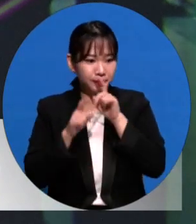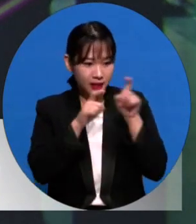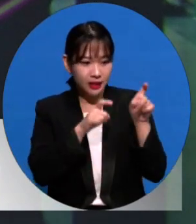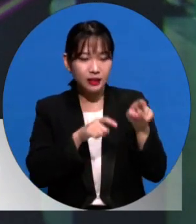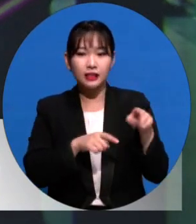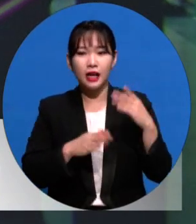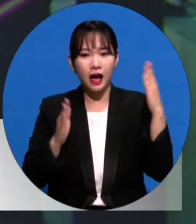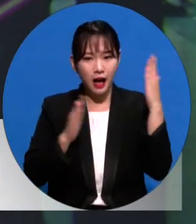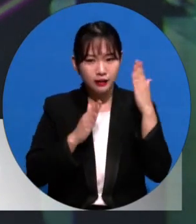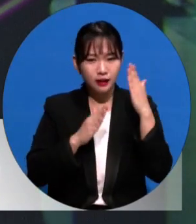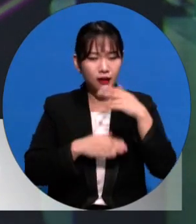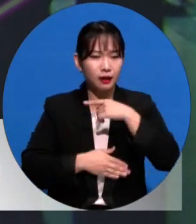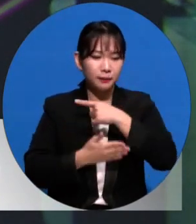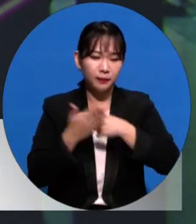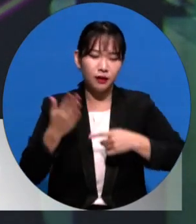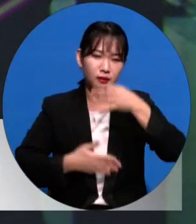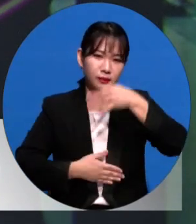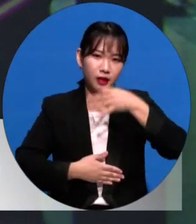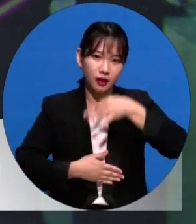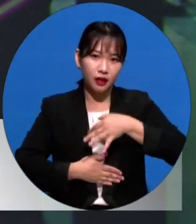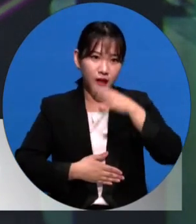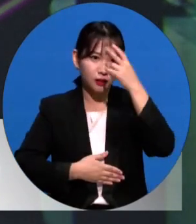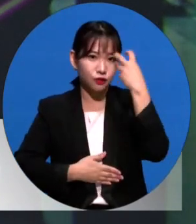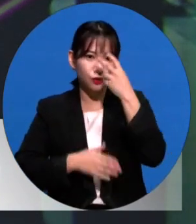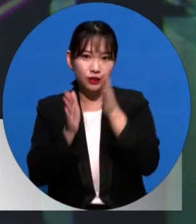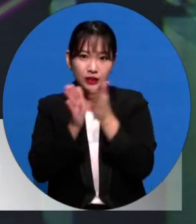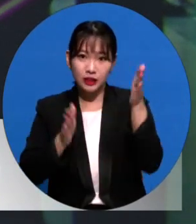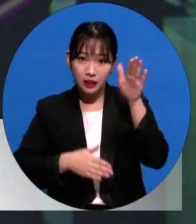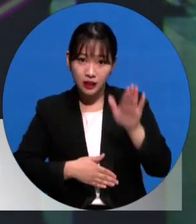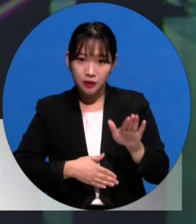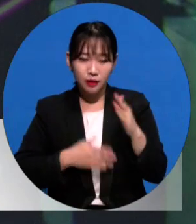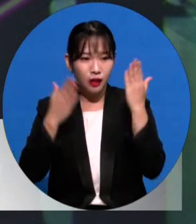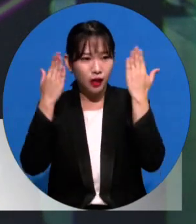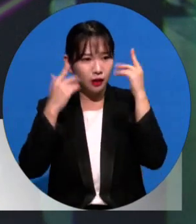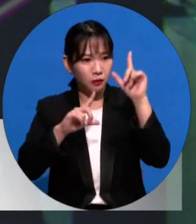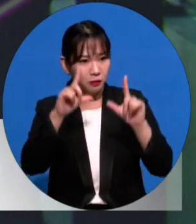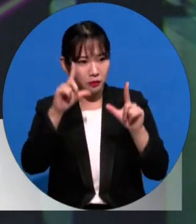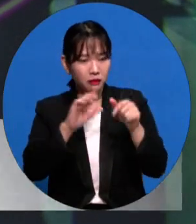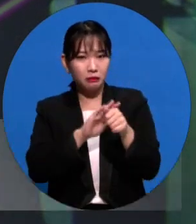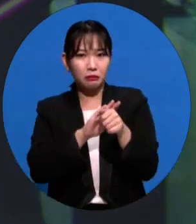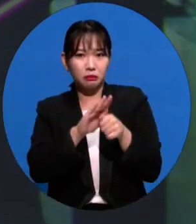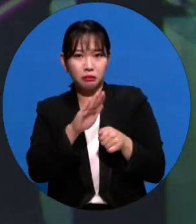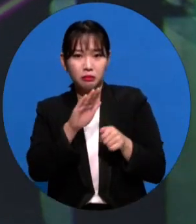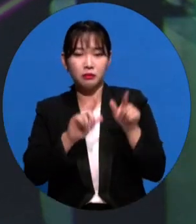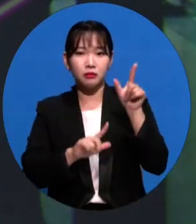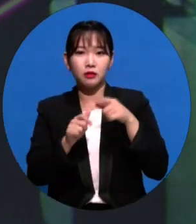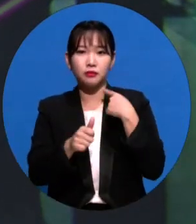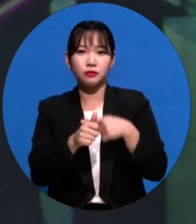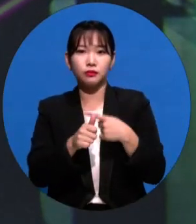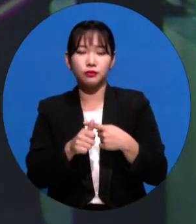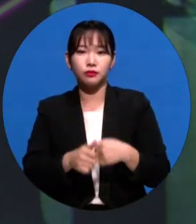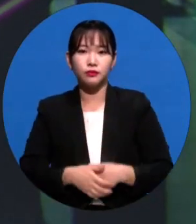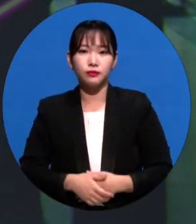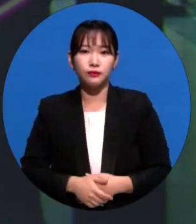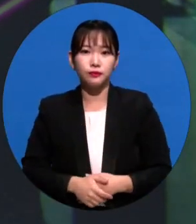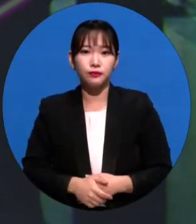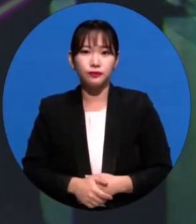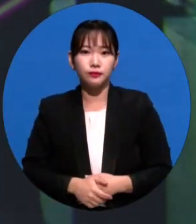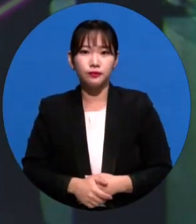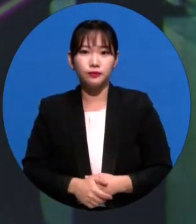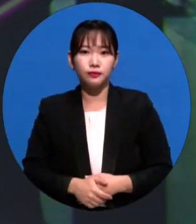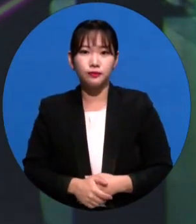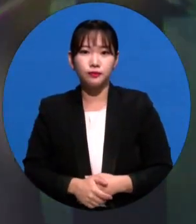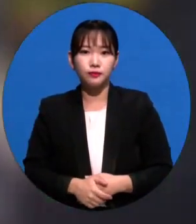학생은 피해를 호소하고 있어 경찰이 수사에 나섰지만 학교 측의 대응은 미흡하다는 지적이 나오고 있습니다. 김단비